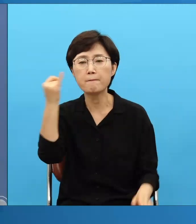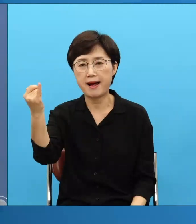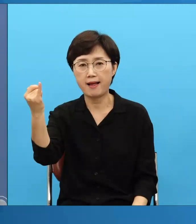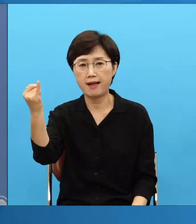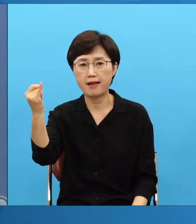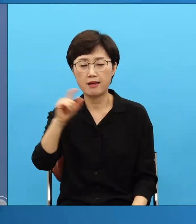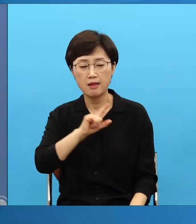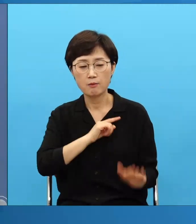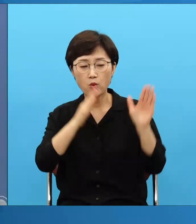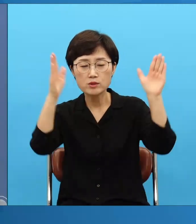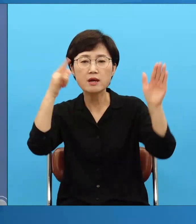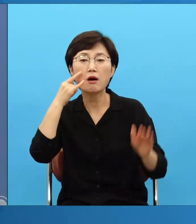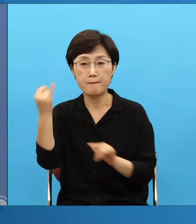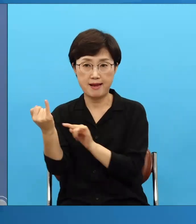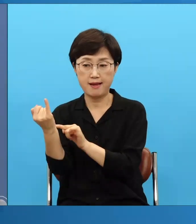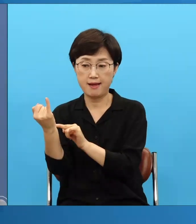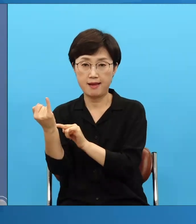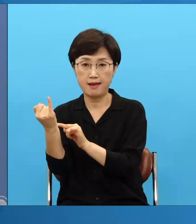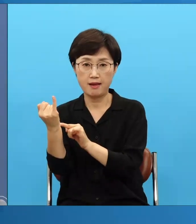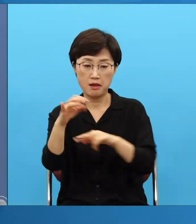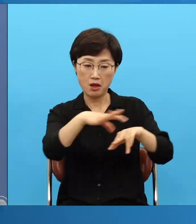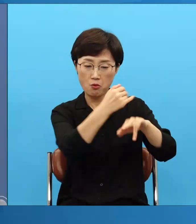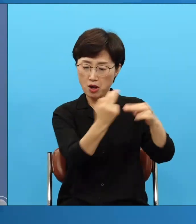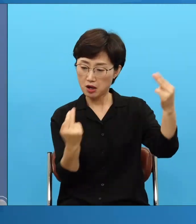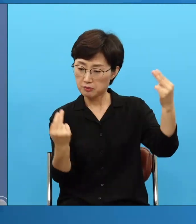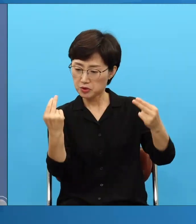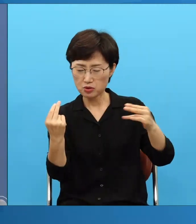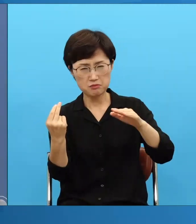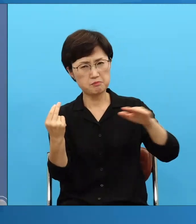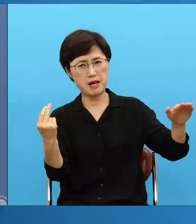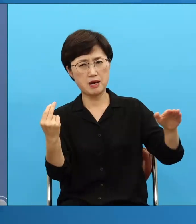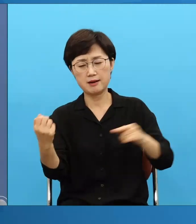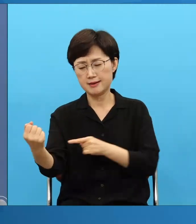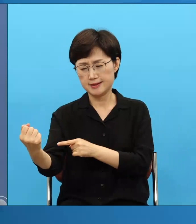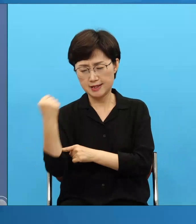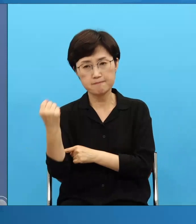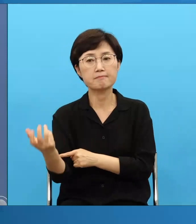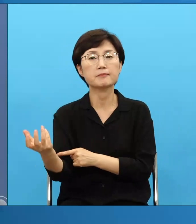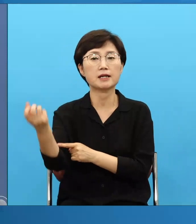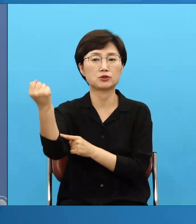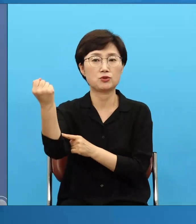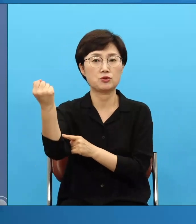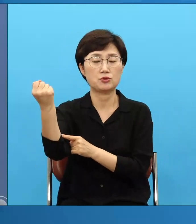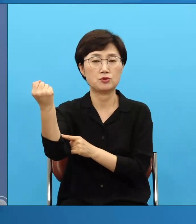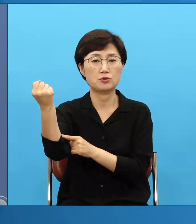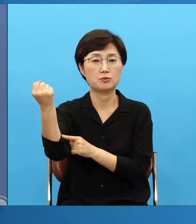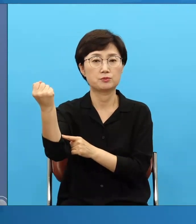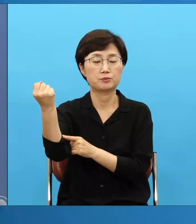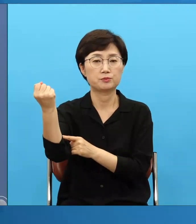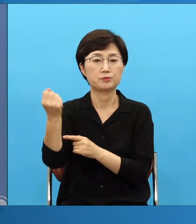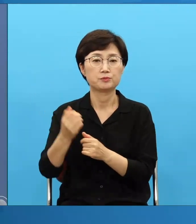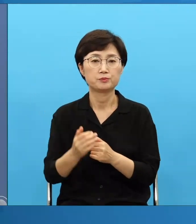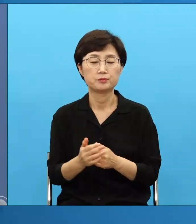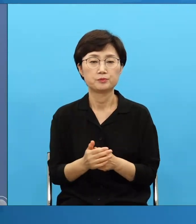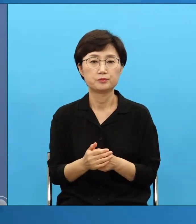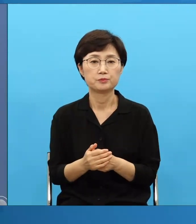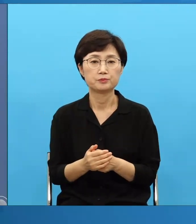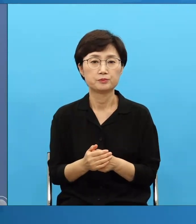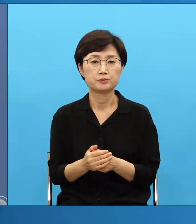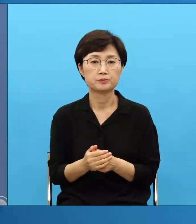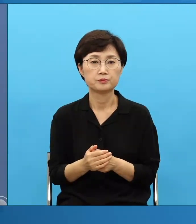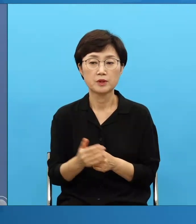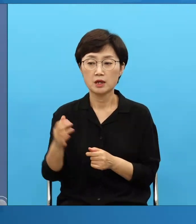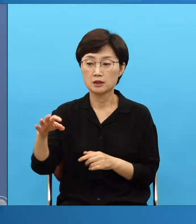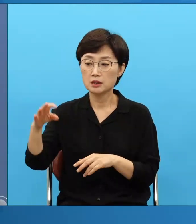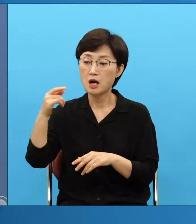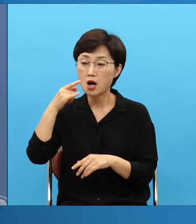the mother of Moses. 왕보다 훨씬 뛰어난 힘을 갖고 있어요. And she had a strength that surpassed even the Pharaoh. 그